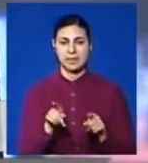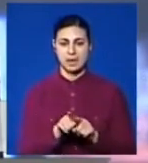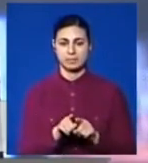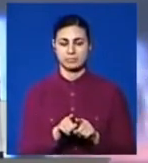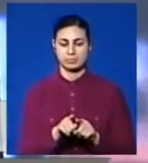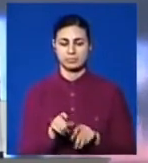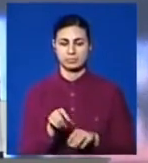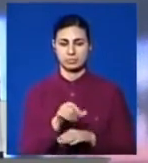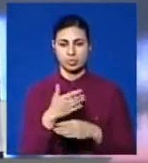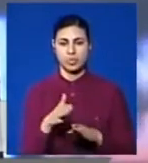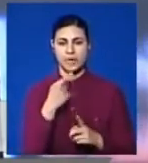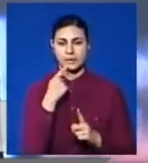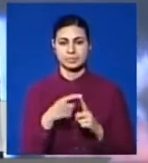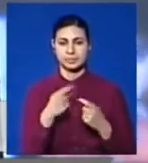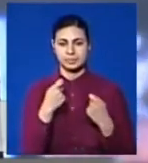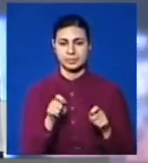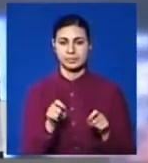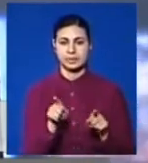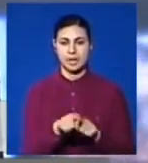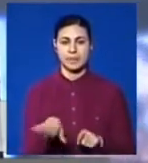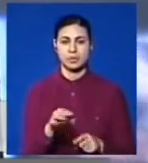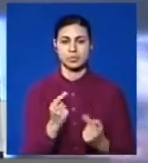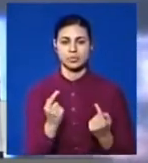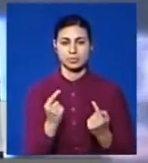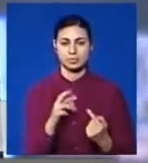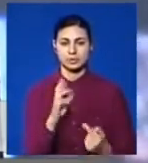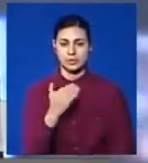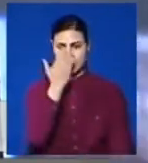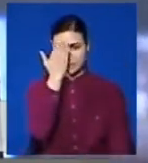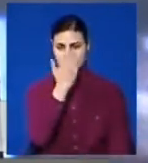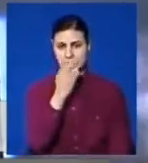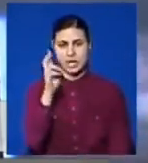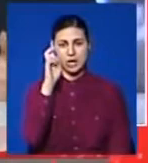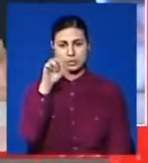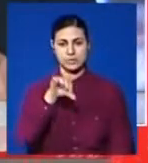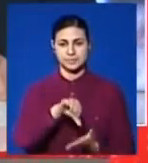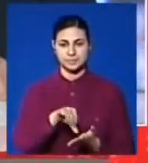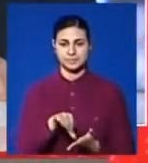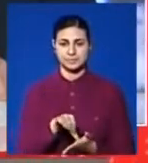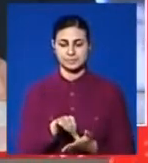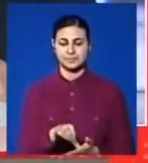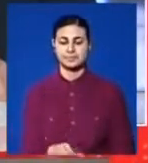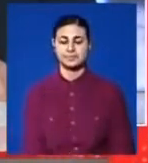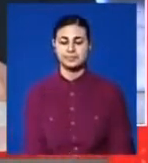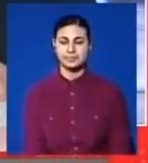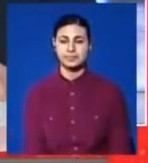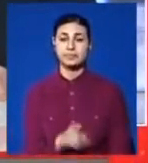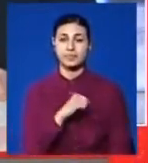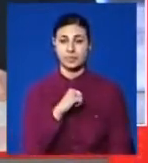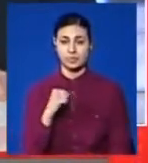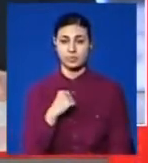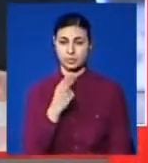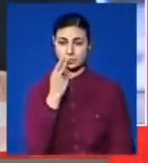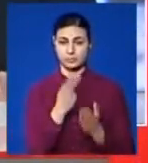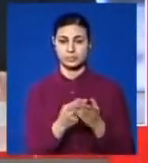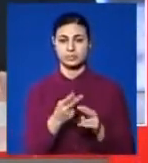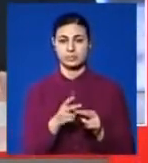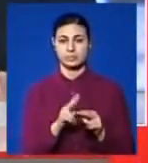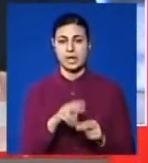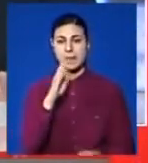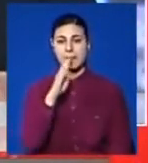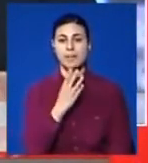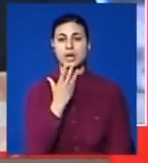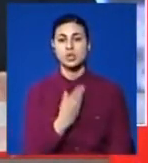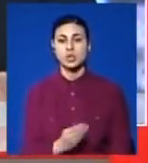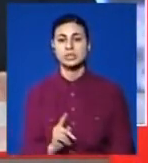და ის ეხება მაღალი თანამდებობის პირებს და საერო ხელისუფლების წარმომადგენლებს. ქალთონ თამარ, უშვებთ რომ ეს წერილი და დეკანოზ გიორგი მამალაძის